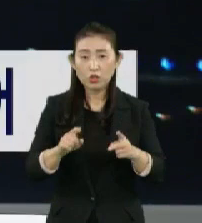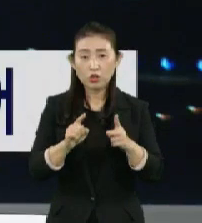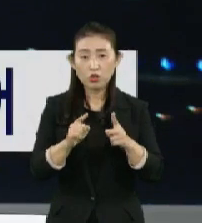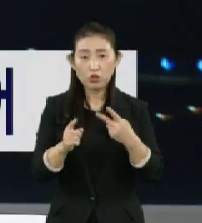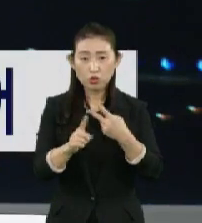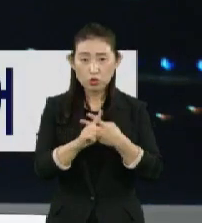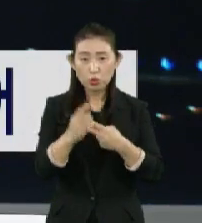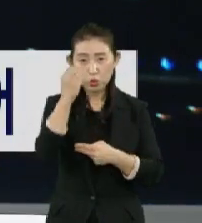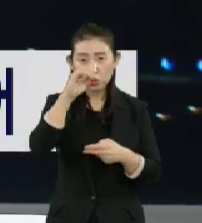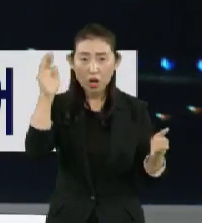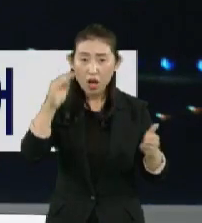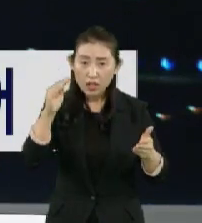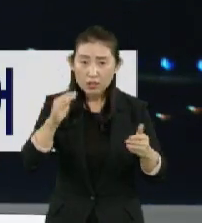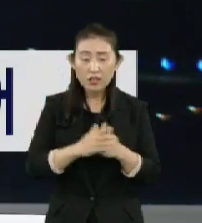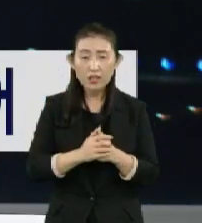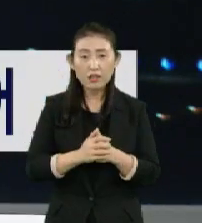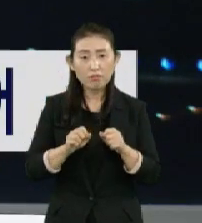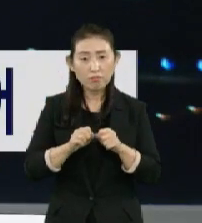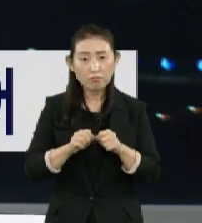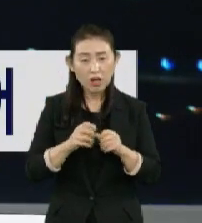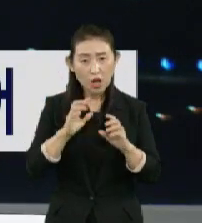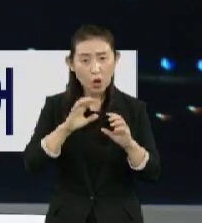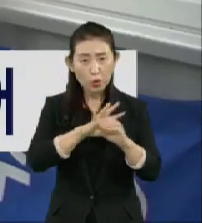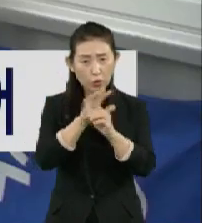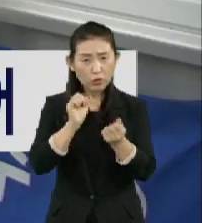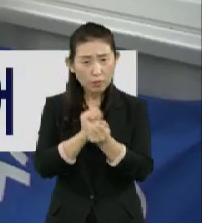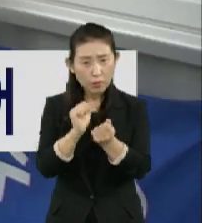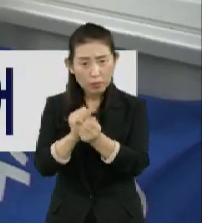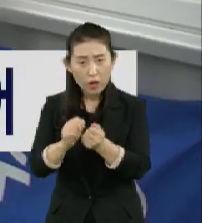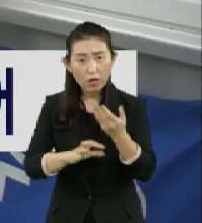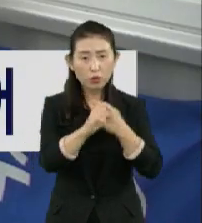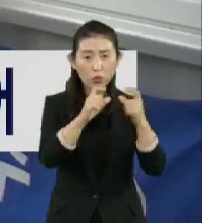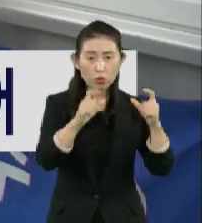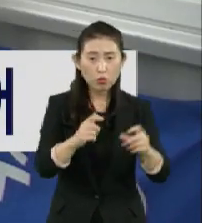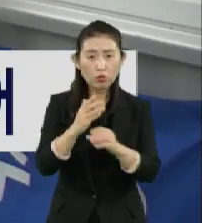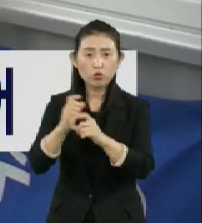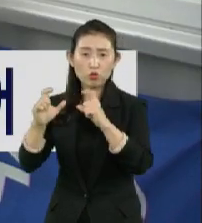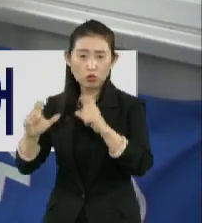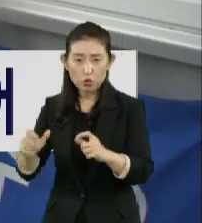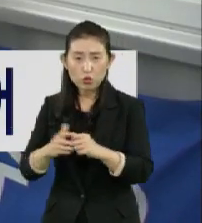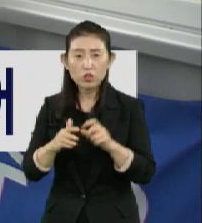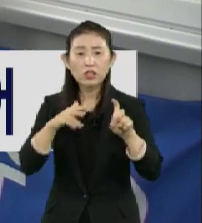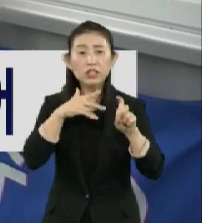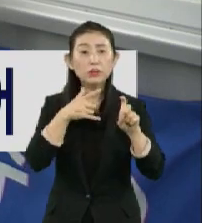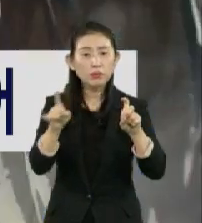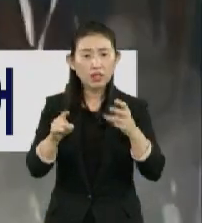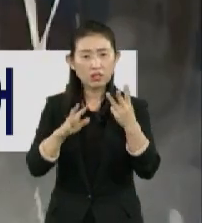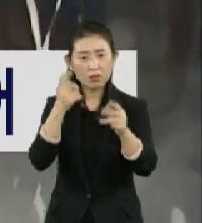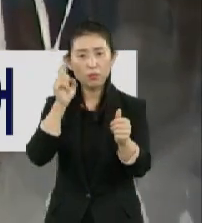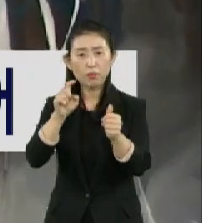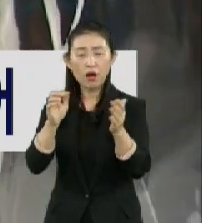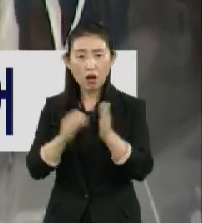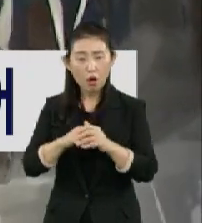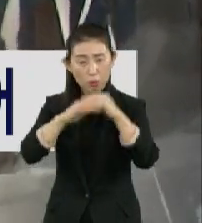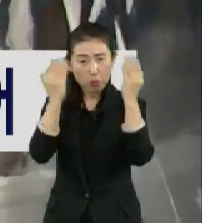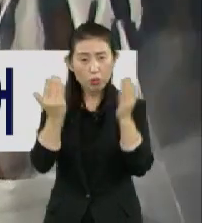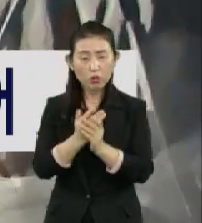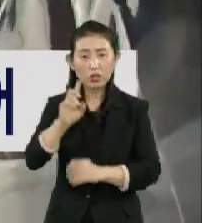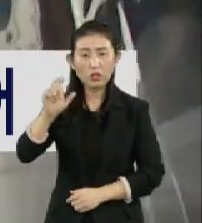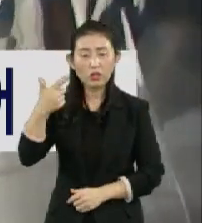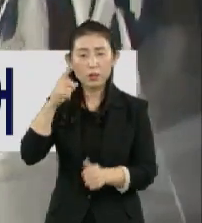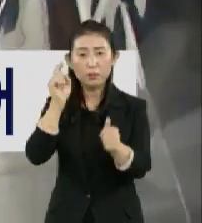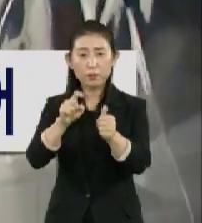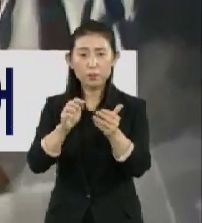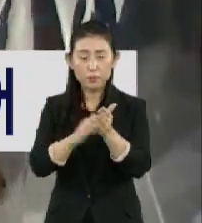대전에서는 중고등학생을 중심으로 확산세가 이어지면서 동구와 중구에서 10대 확진자가 3명 추가되는 등